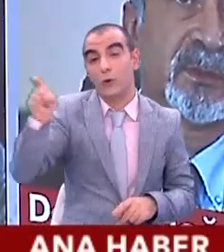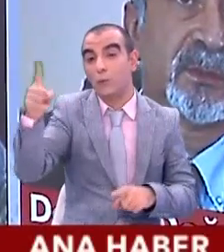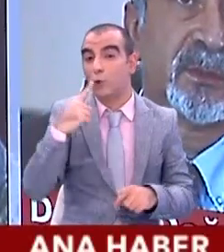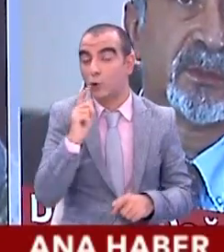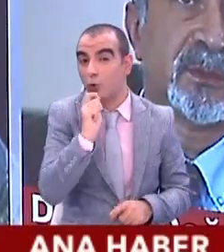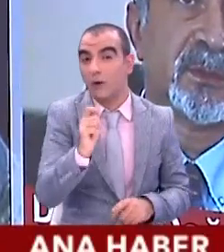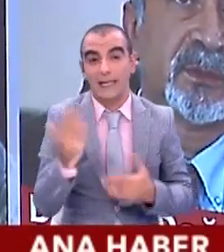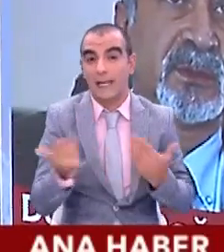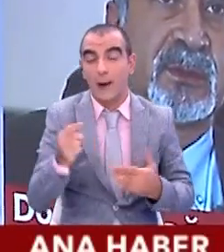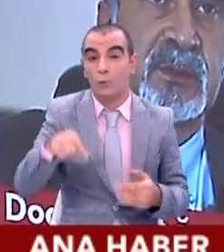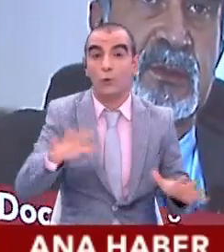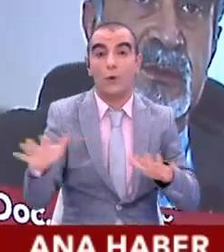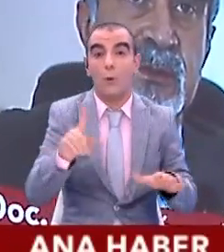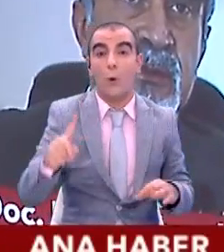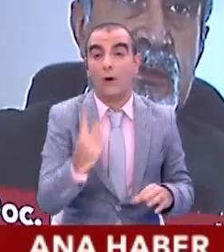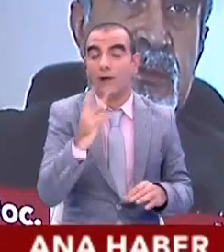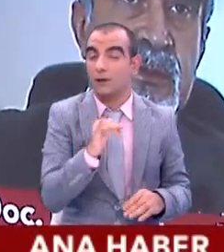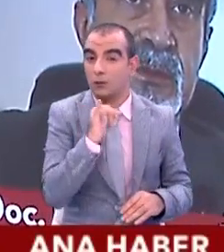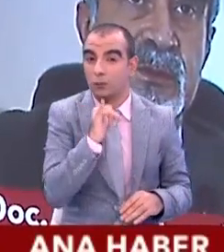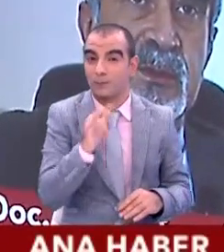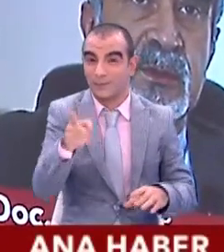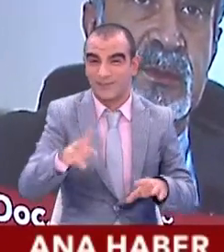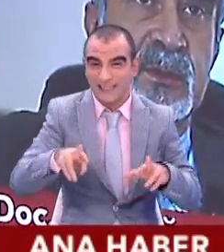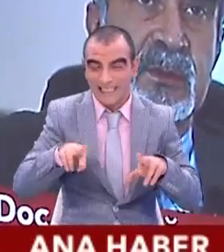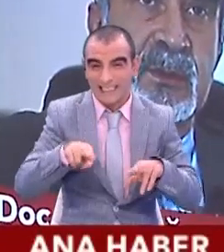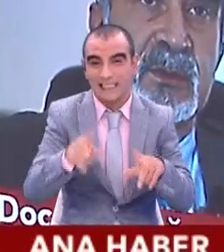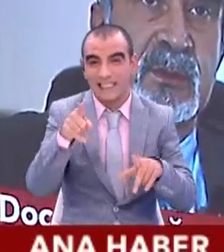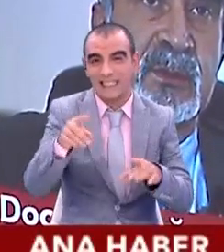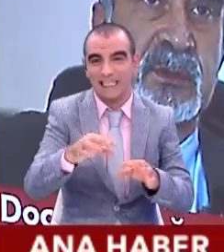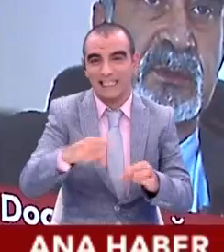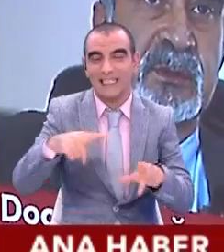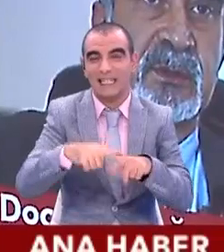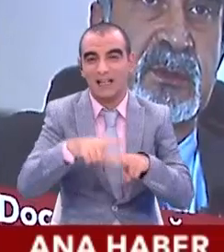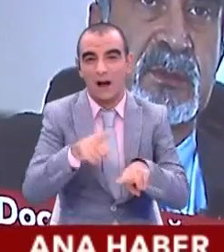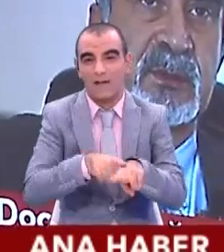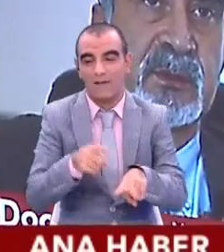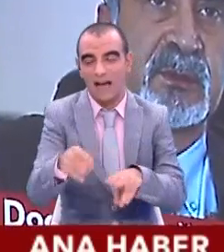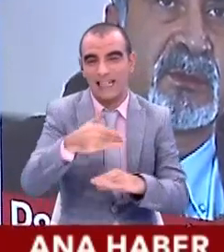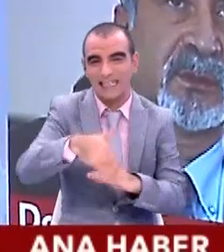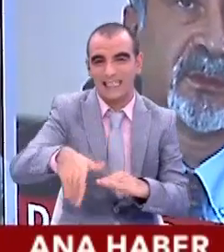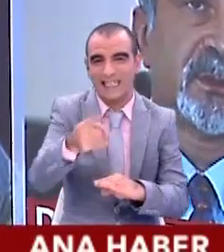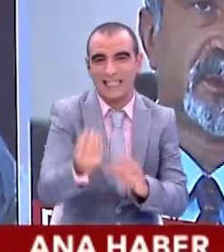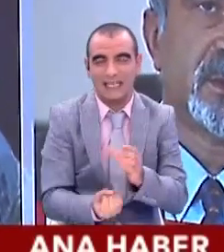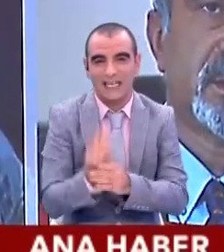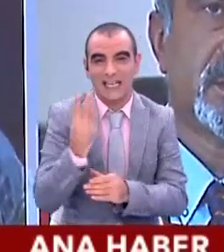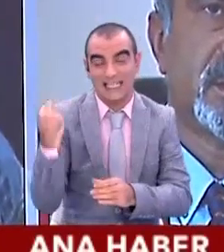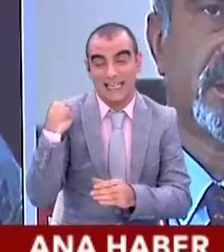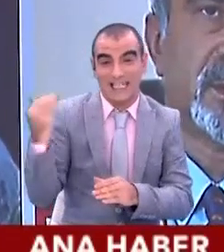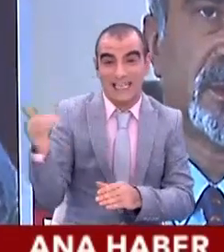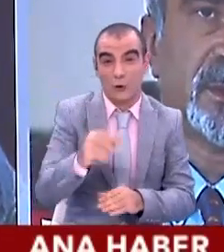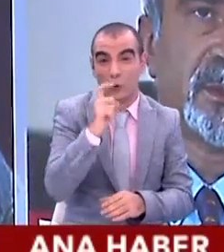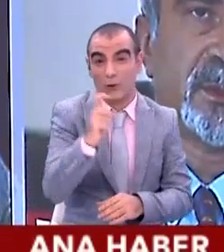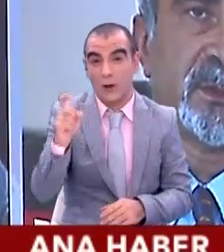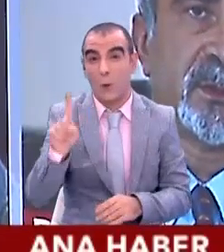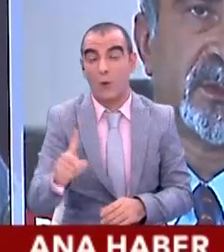bu deprem 17 Ağustos'ta kırılan sayının ucunda meydana geldi ah 99